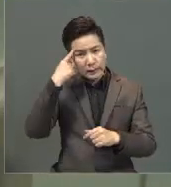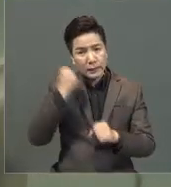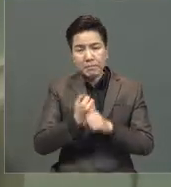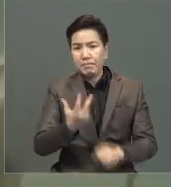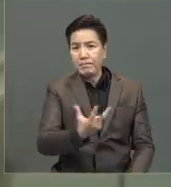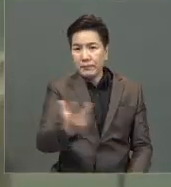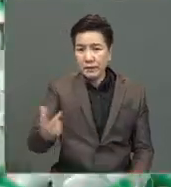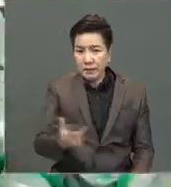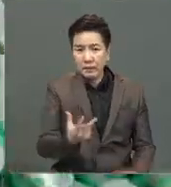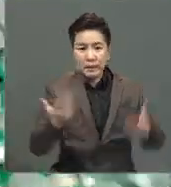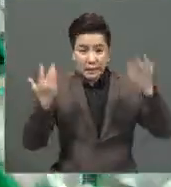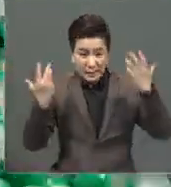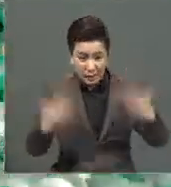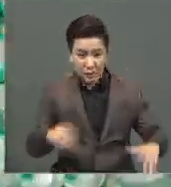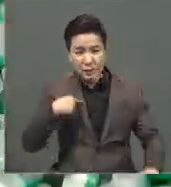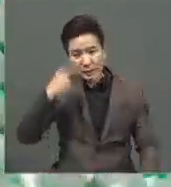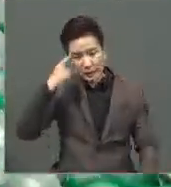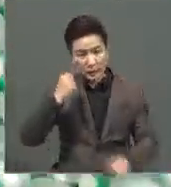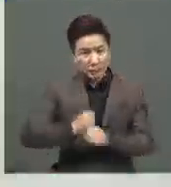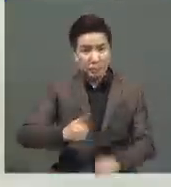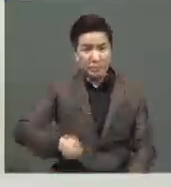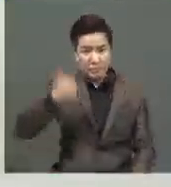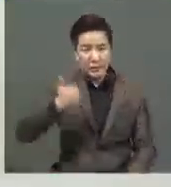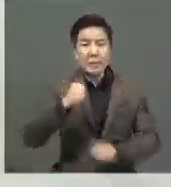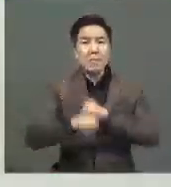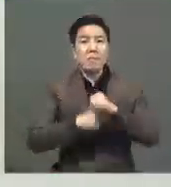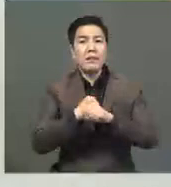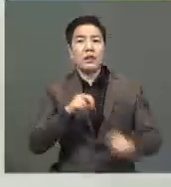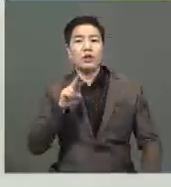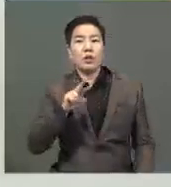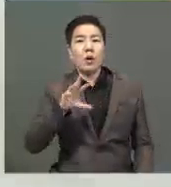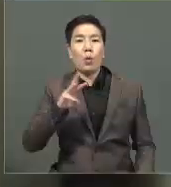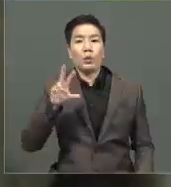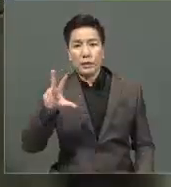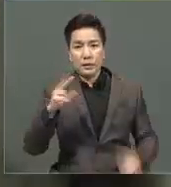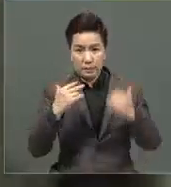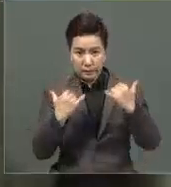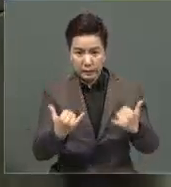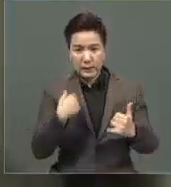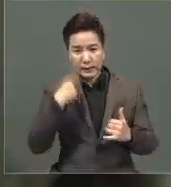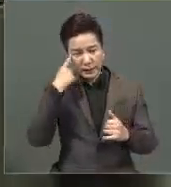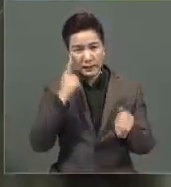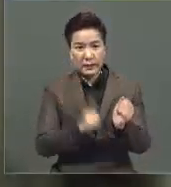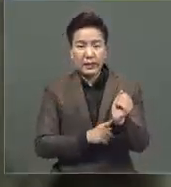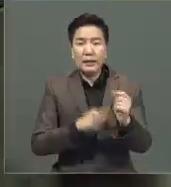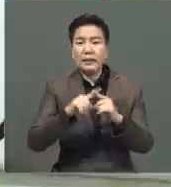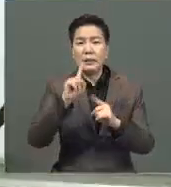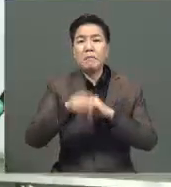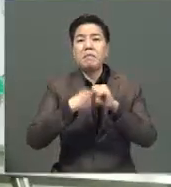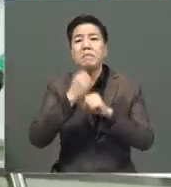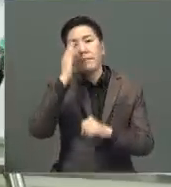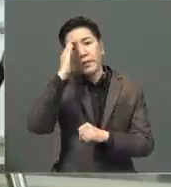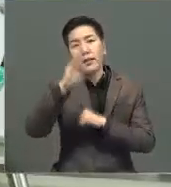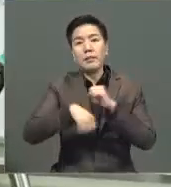วัคซีนทั้ง 3ชนิดเนี่ยจะทราบผลเบื้องต้นก็คือในปลายปี2563ปลายปีนี้หรือว่าอย่างช้านะคือในช่วงของ